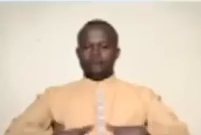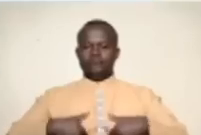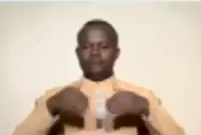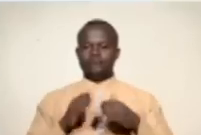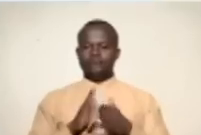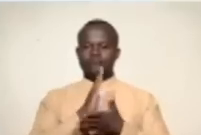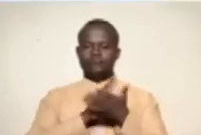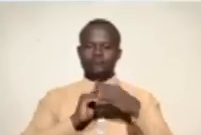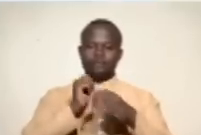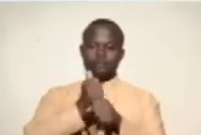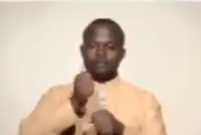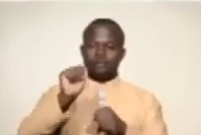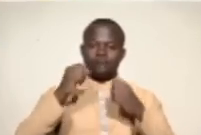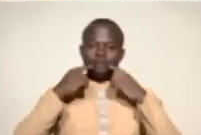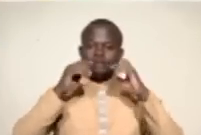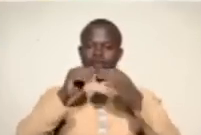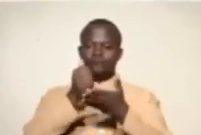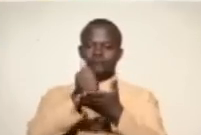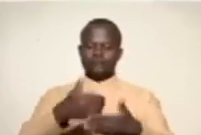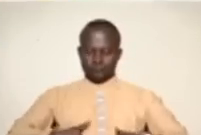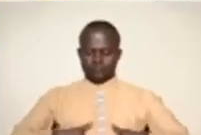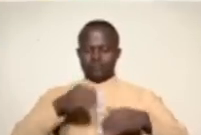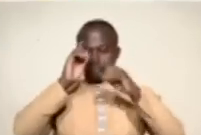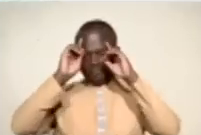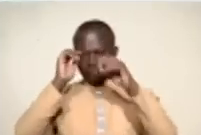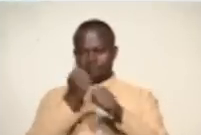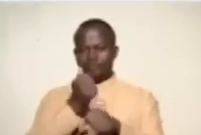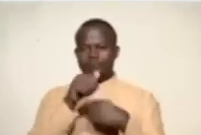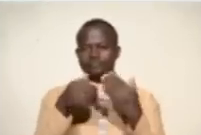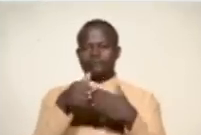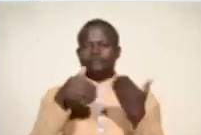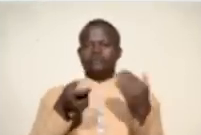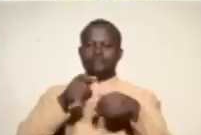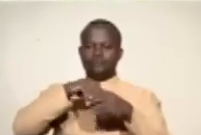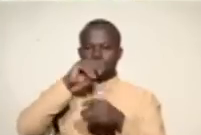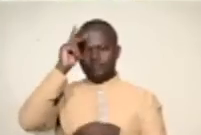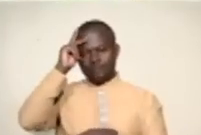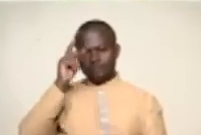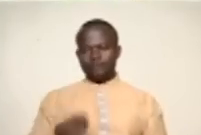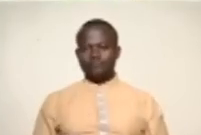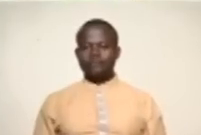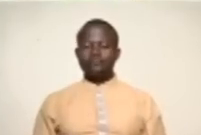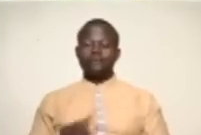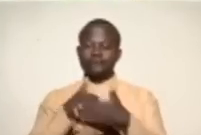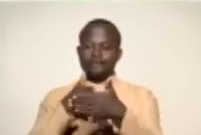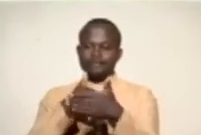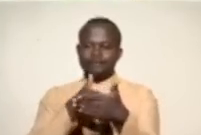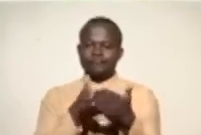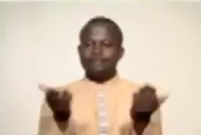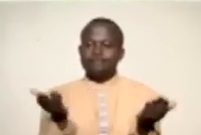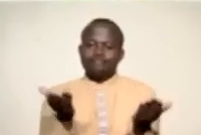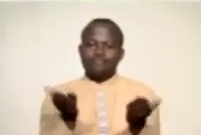Bamwe muri ba rwiyemezamirimo bavuga ko mu byafasha urubyiruko kwihangira imirimo harimo no kurwongerera ubumenyi. Imbogamizi ni uko